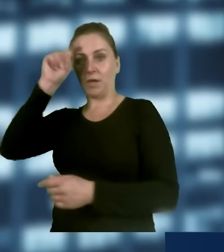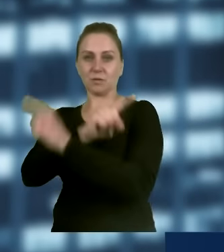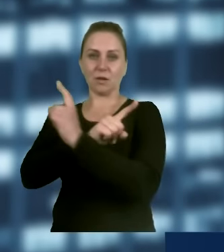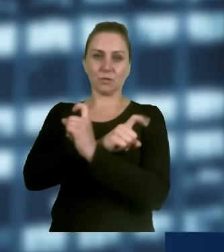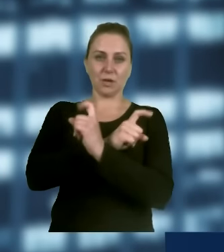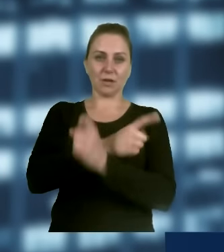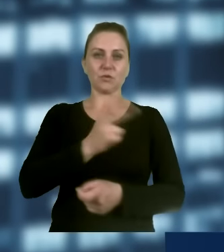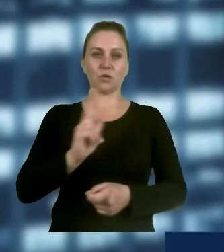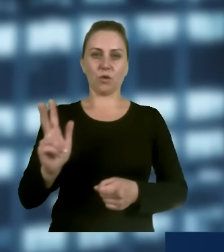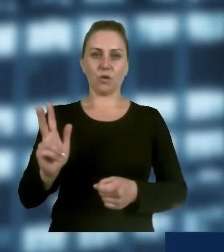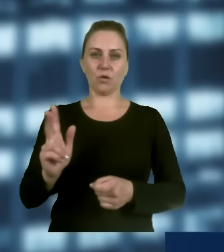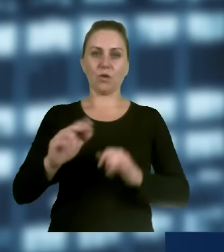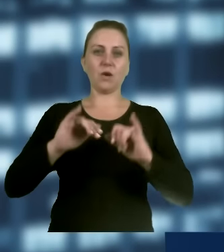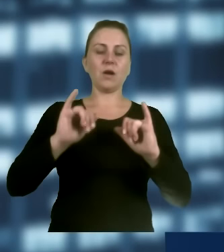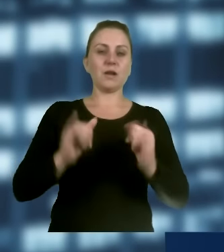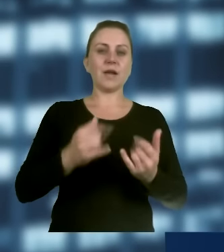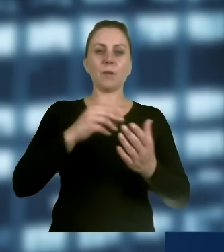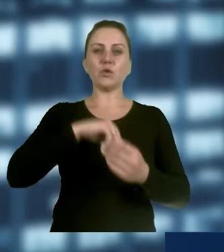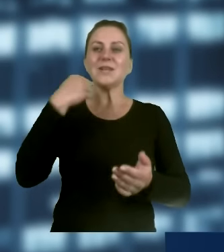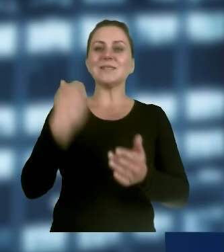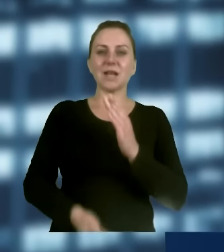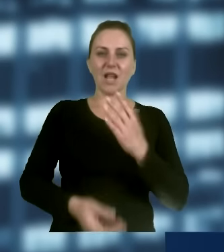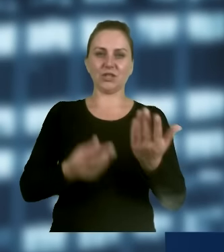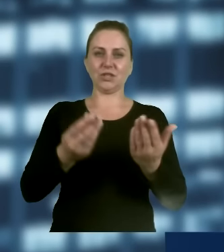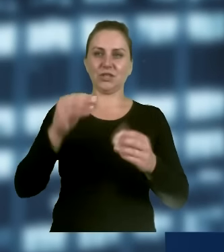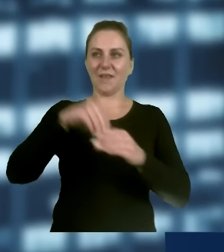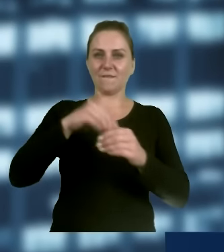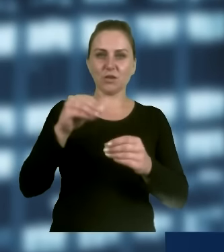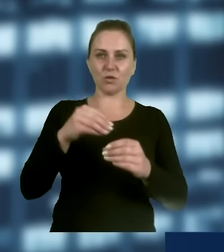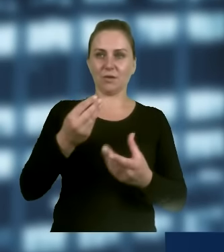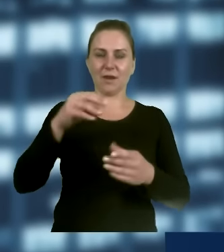było stracić prywatnego inwestora, który przez państwa zachowanie poszedł sobie na